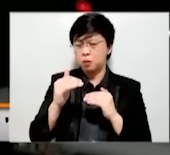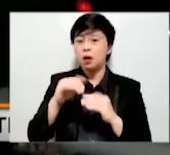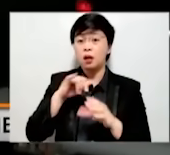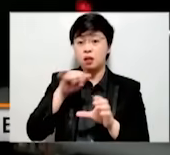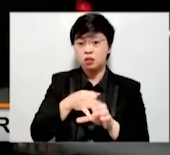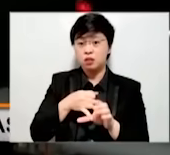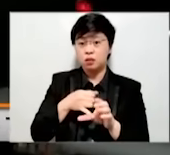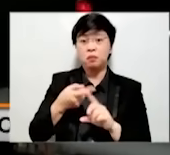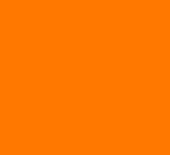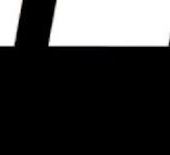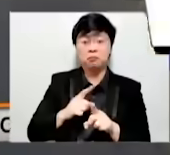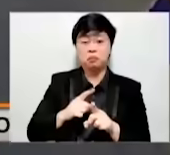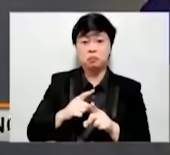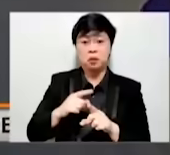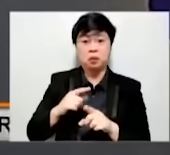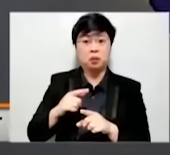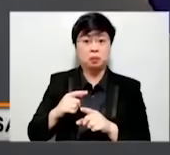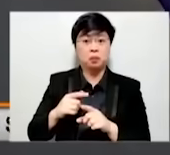Jenny Dongon.